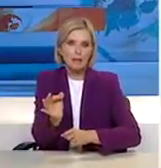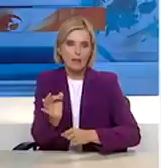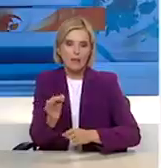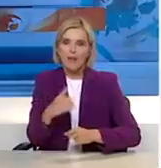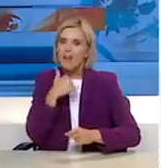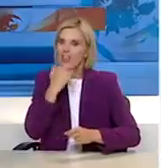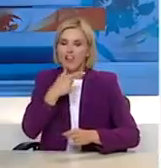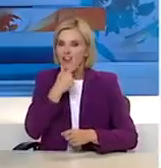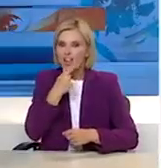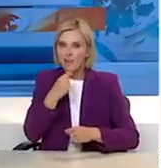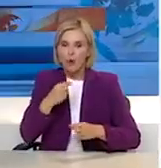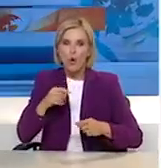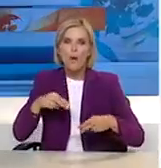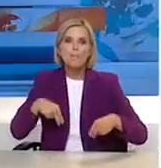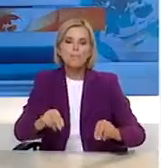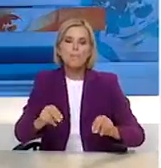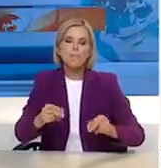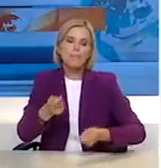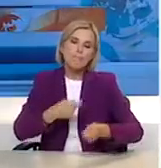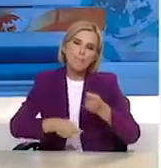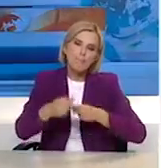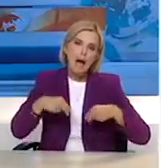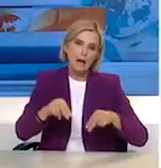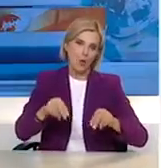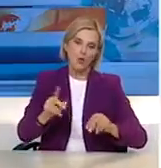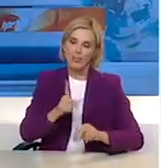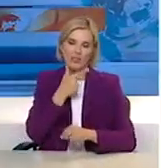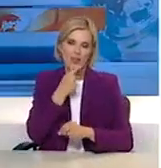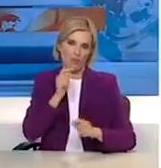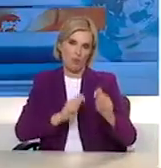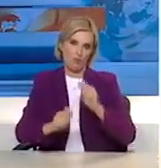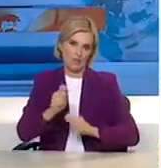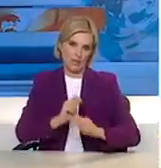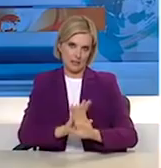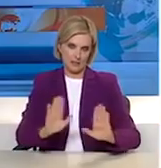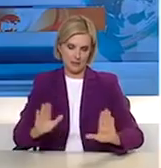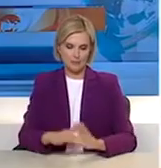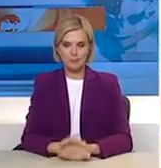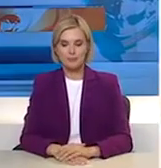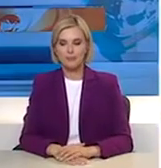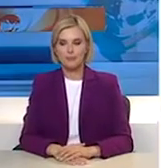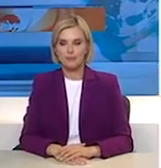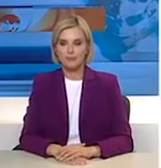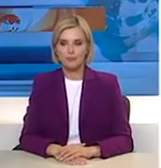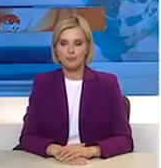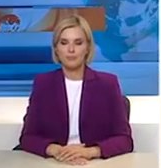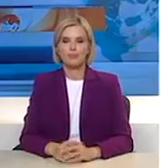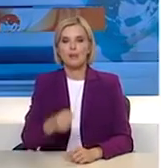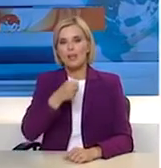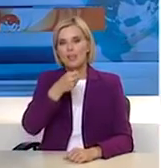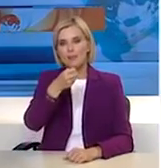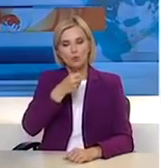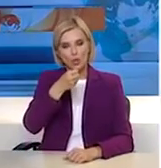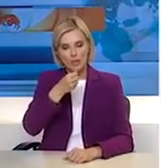πολυπλοκότητα σε ό,τι αφορά την παραγωγή και τα πολλά εάν που είπε ο καθηγητής. Η κυρία Αγγελοπούλα από την εφημερίδα Ναυτεμπορική και